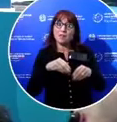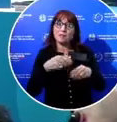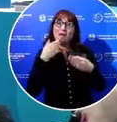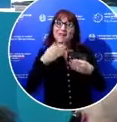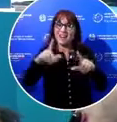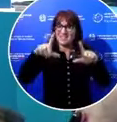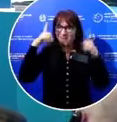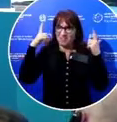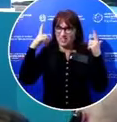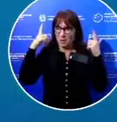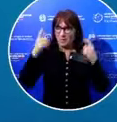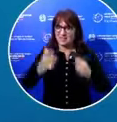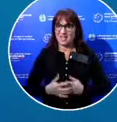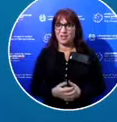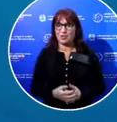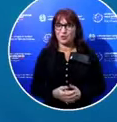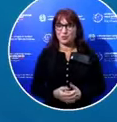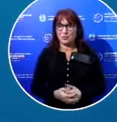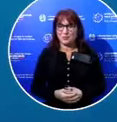videomessaggio.